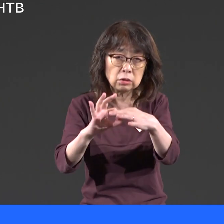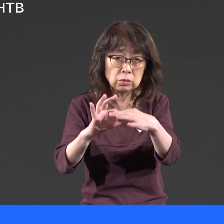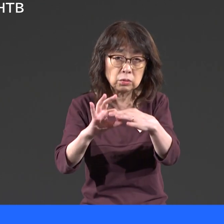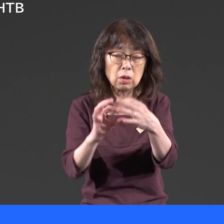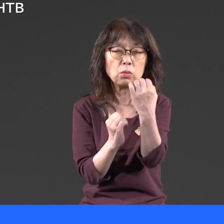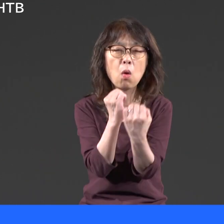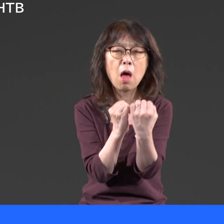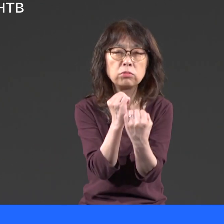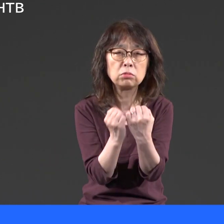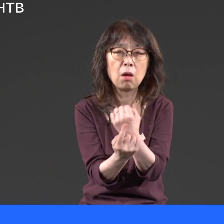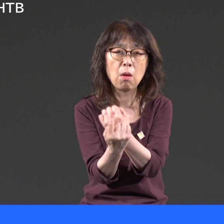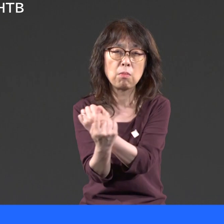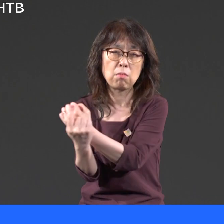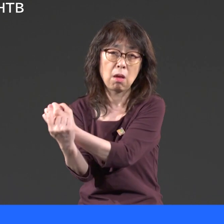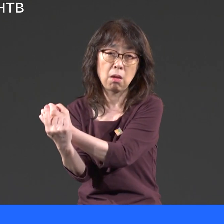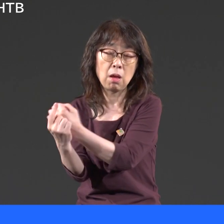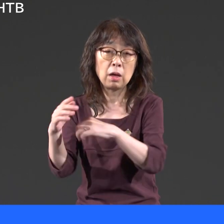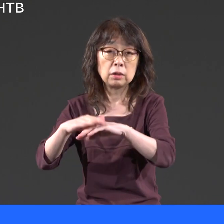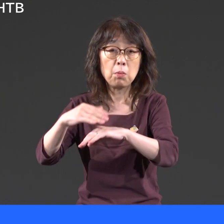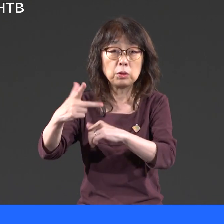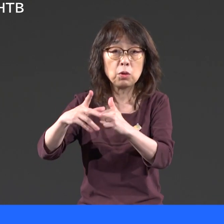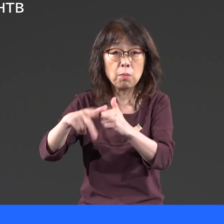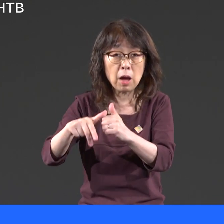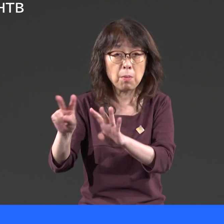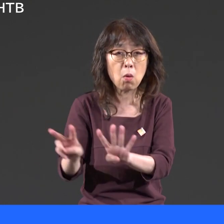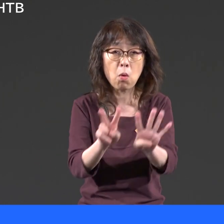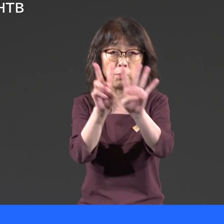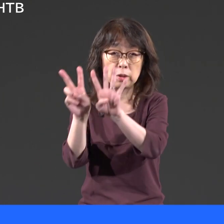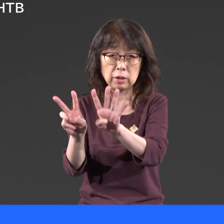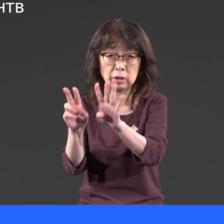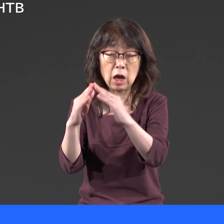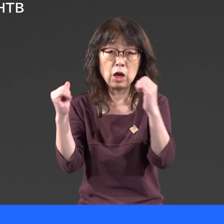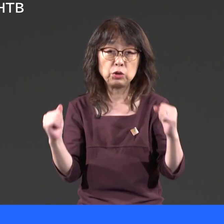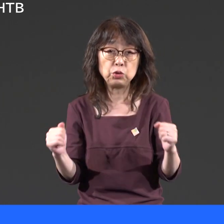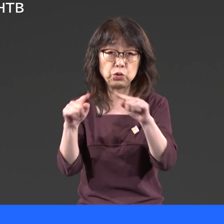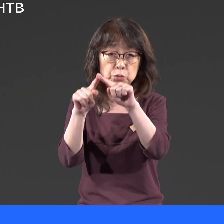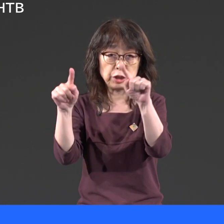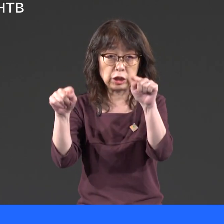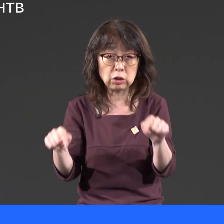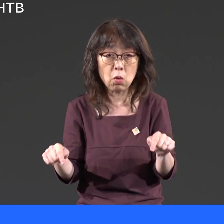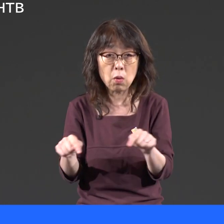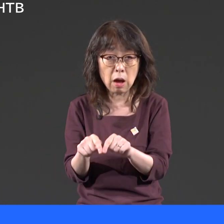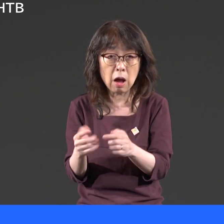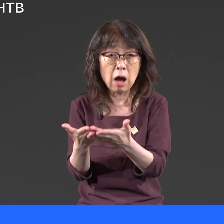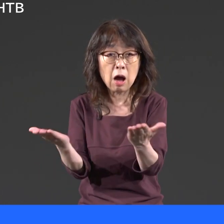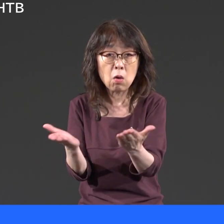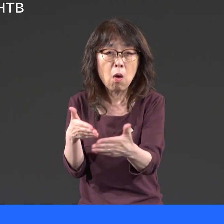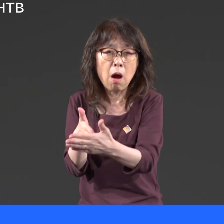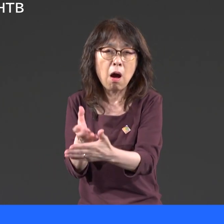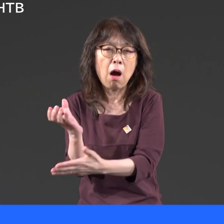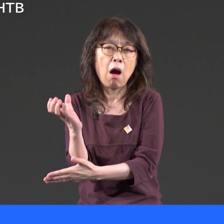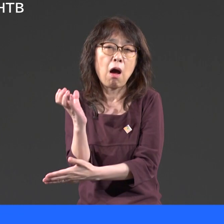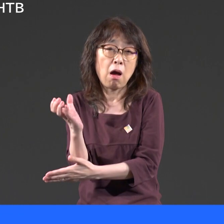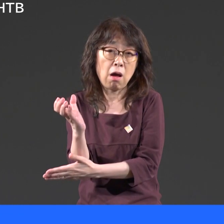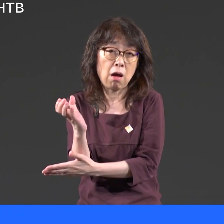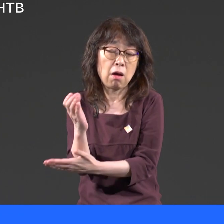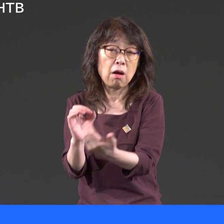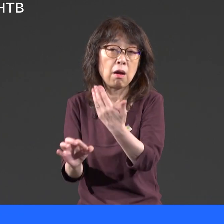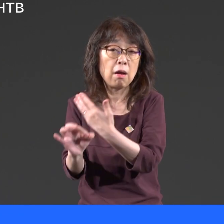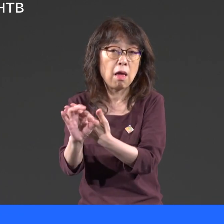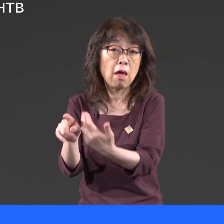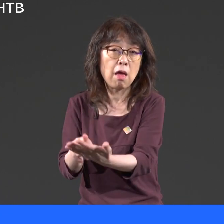いでいまして、札幌市さんなんかも一時コンビニでの住民票、が発行できないという事態もありますけれども、こう